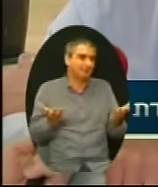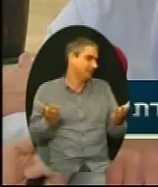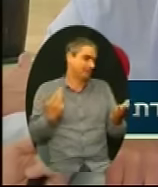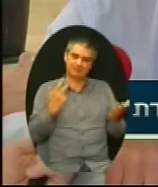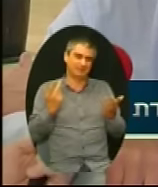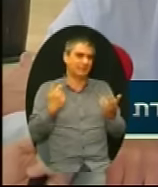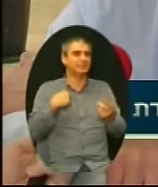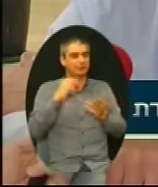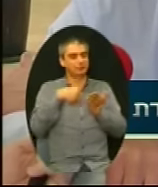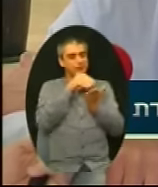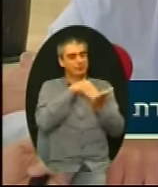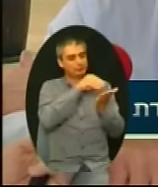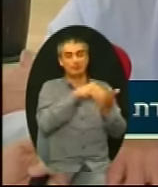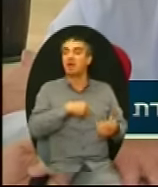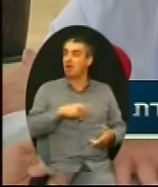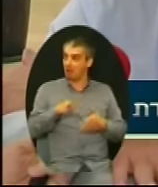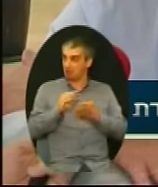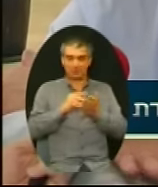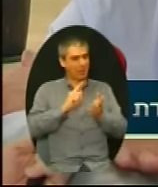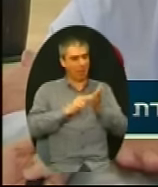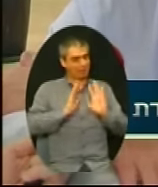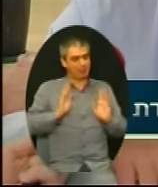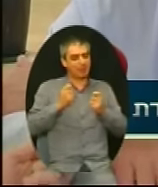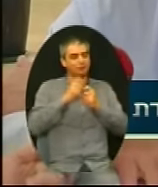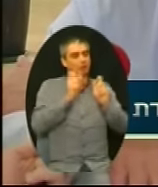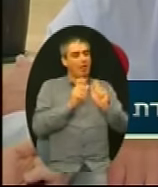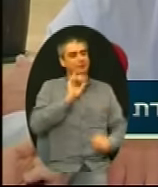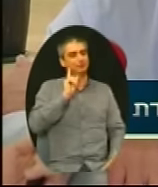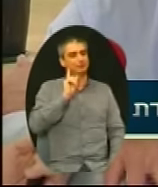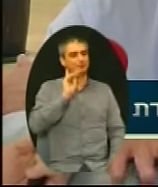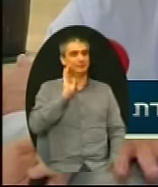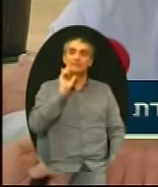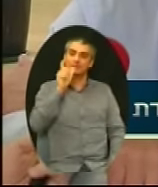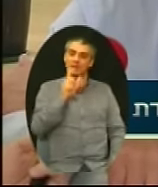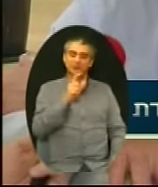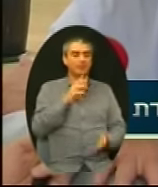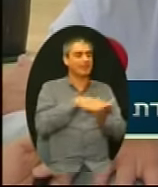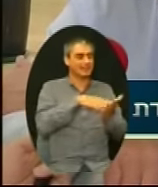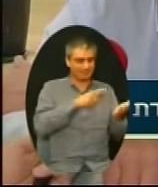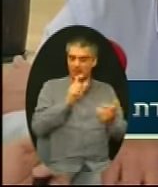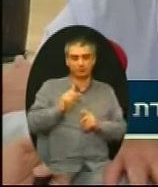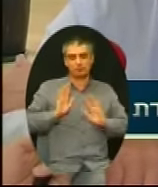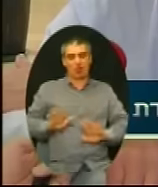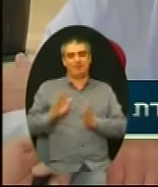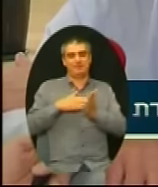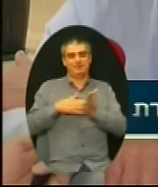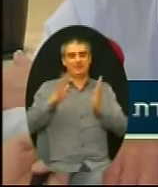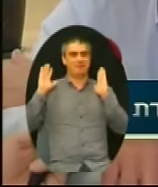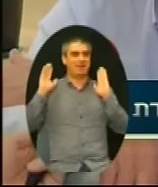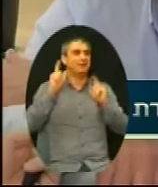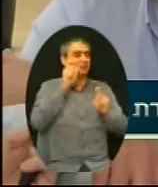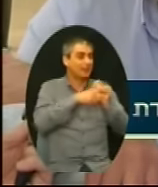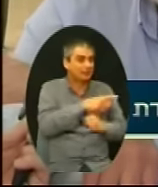אין לנו, יש לנו איזה רשימה כזאת. יש לך רשימה. זה לא פוליטי, זה לפי אנשים. יש אנשי ריבה ואנשי לא ריבה. הבנתי.